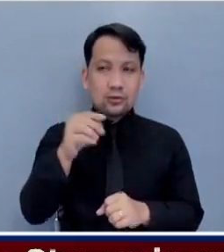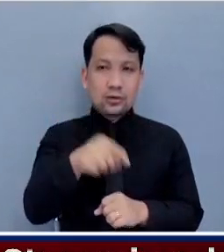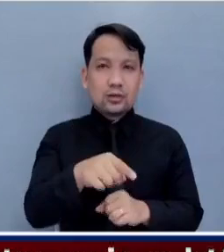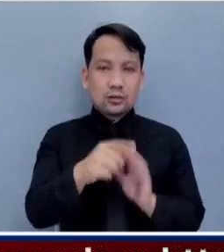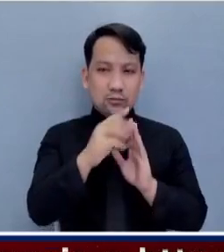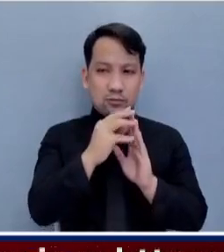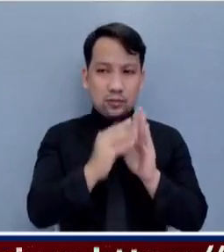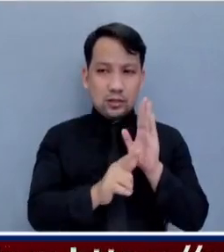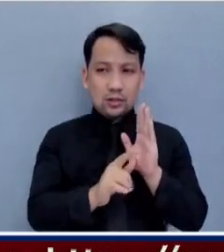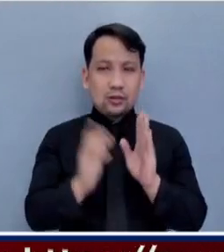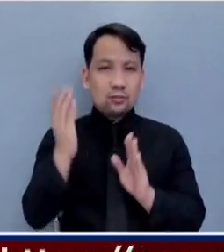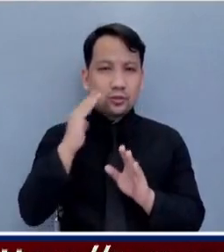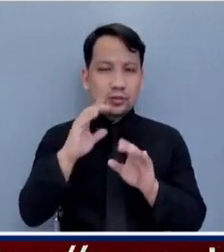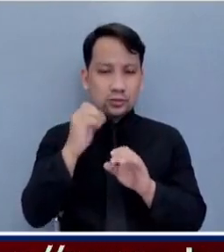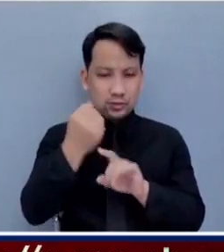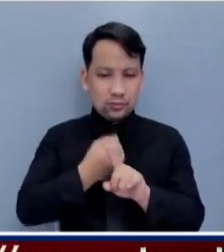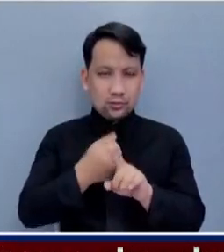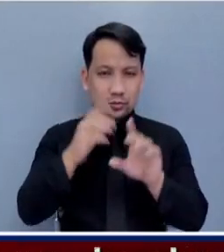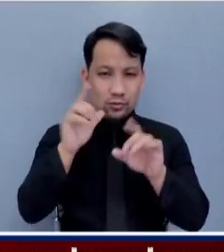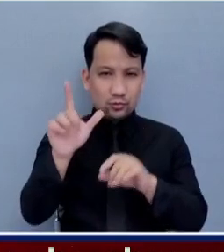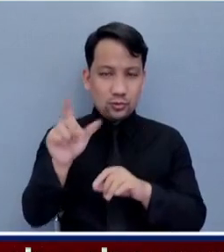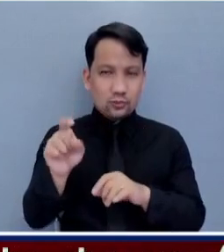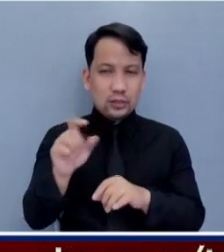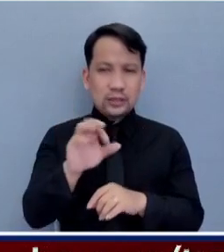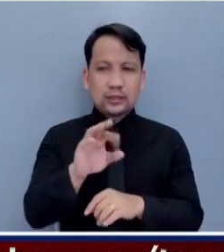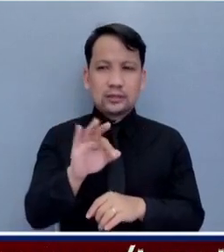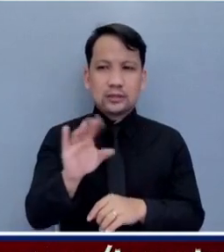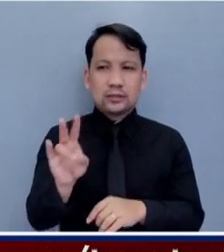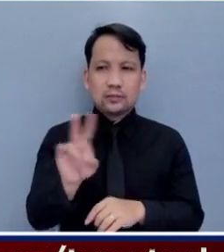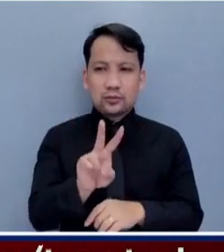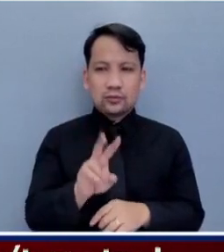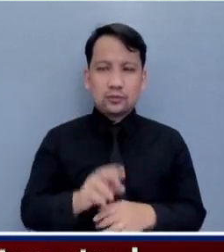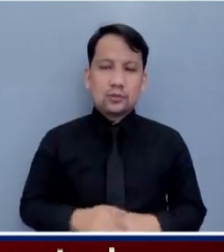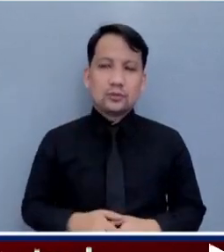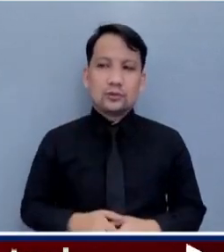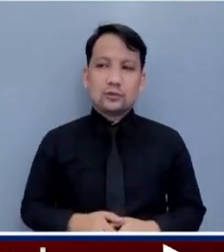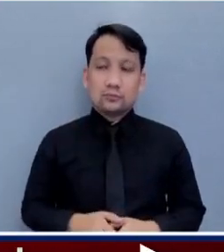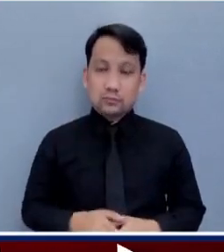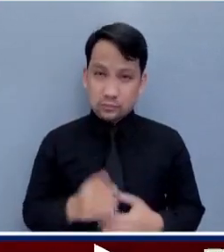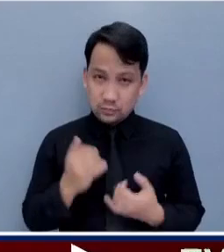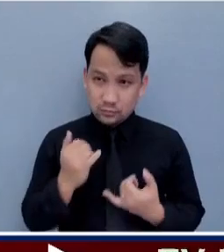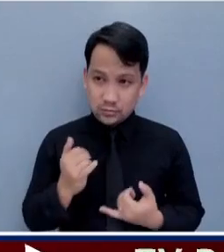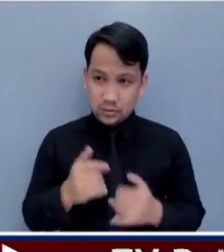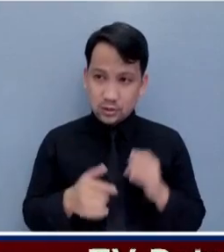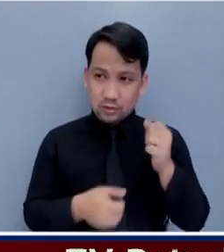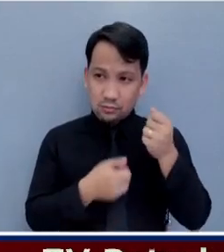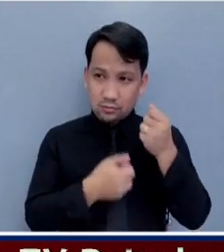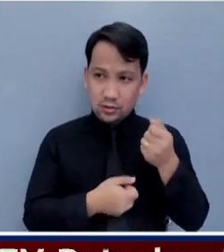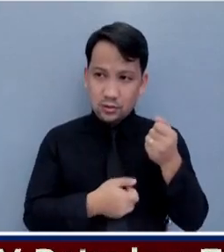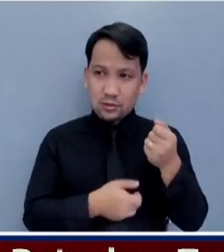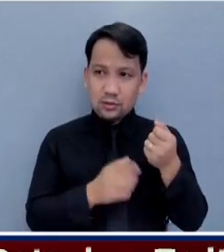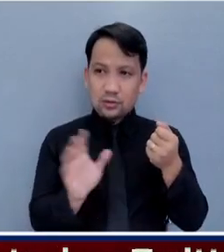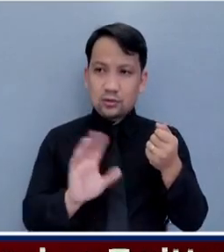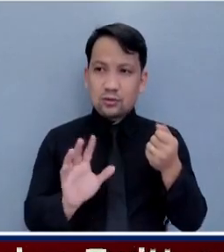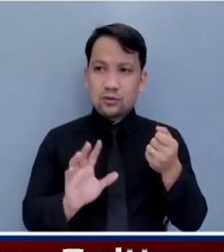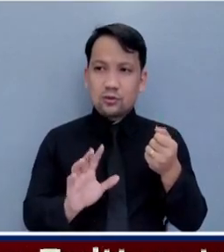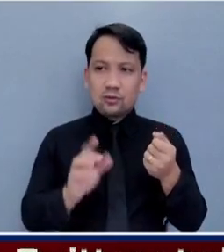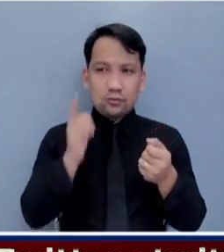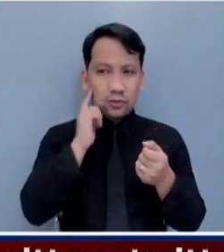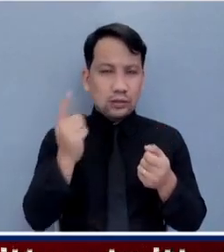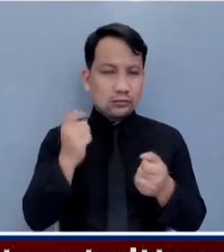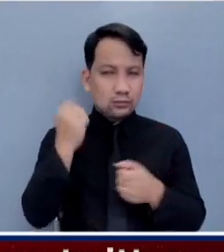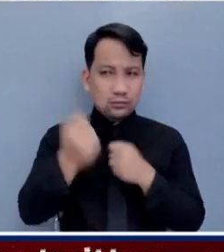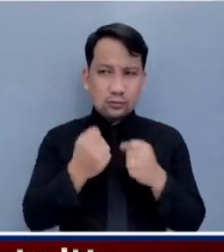noong September 21, 1972. Pero para sa mga aktivista, walang golden years